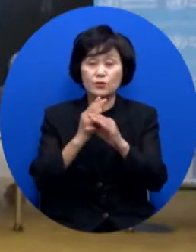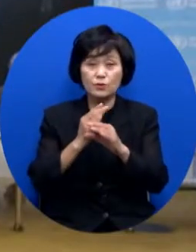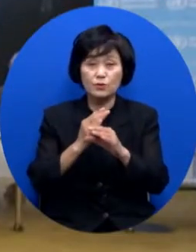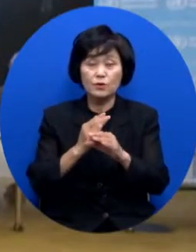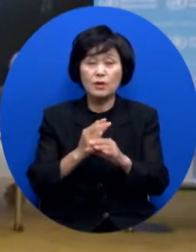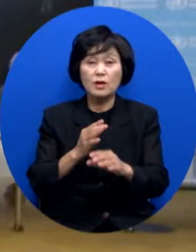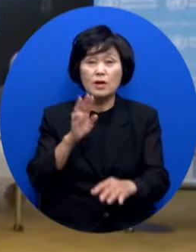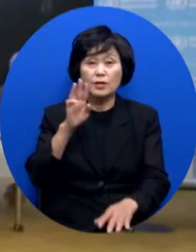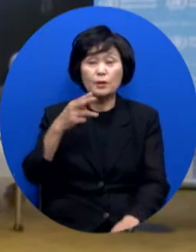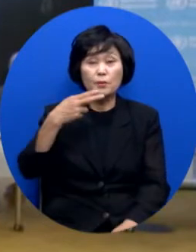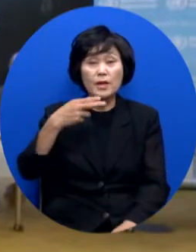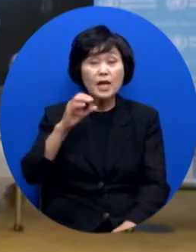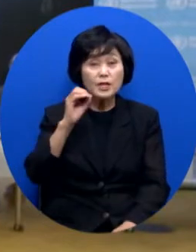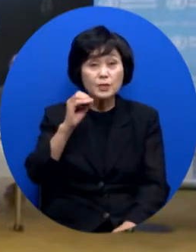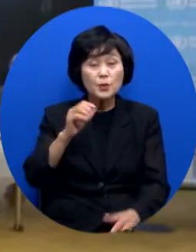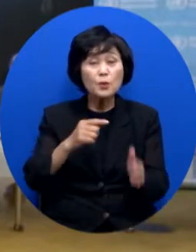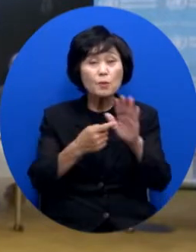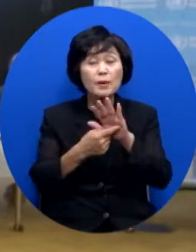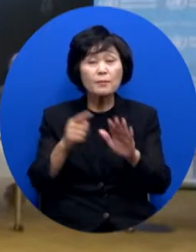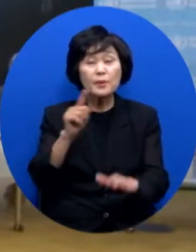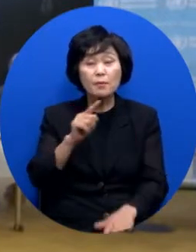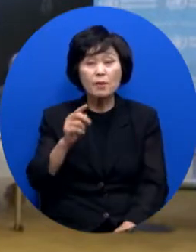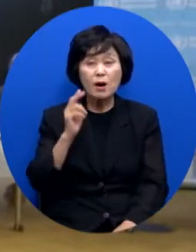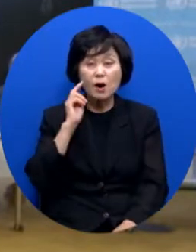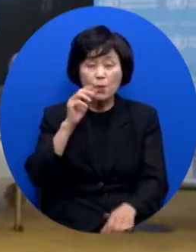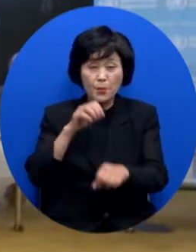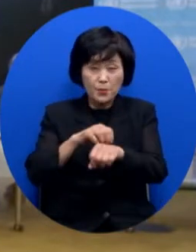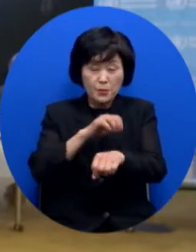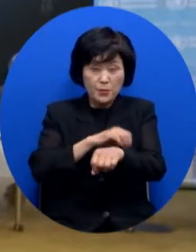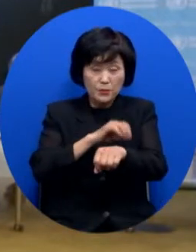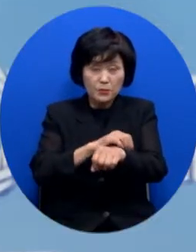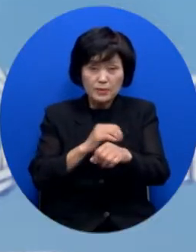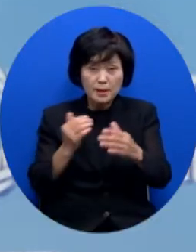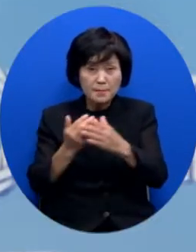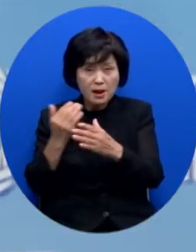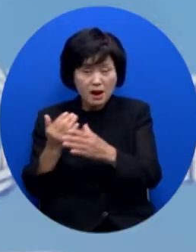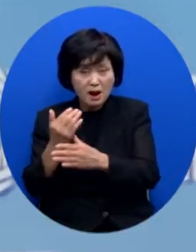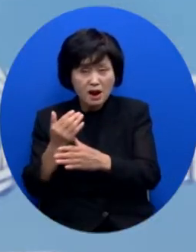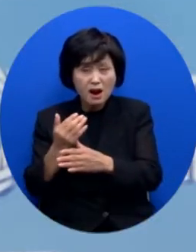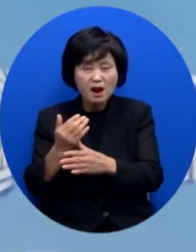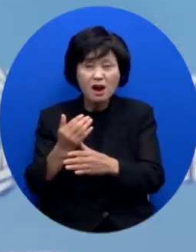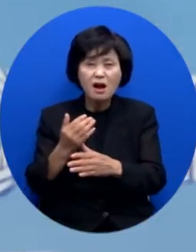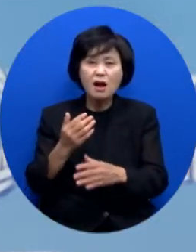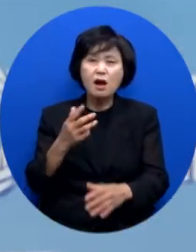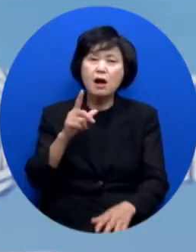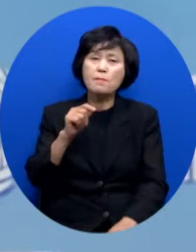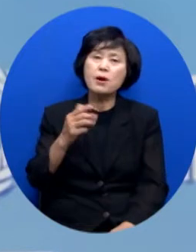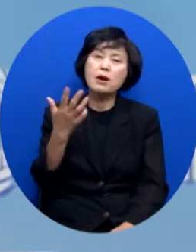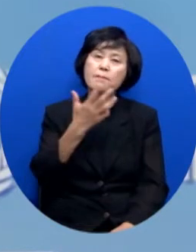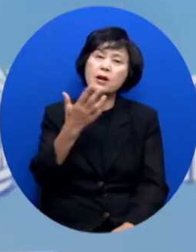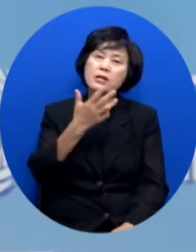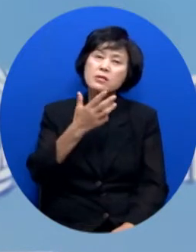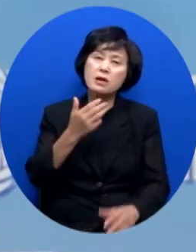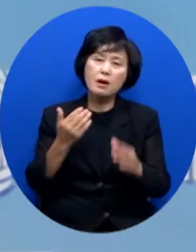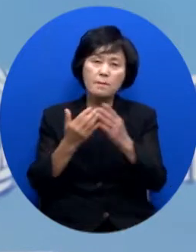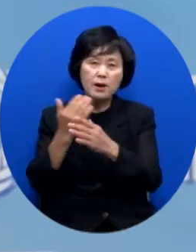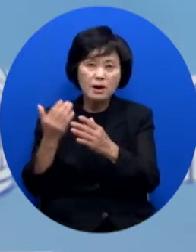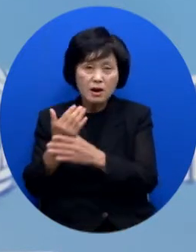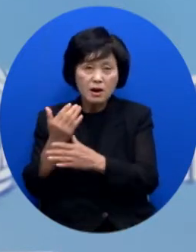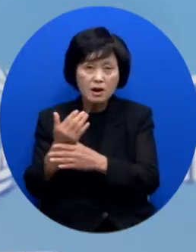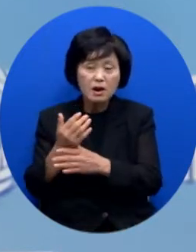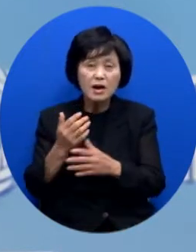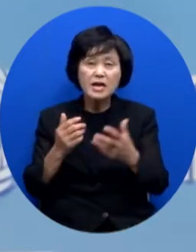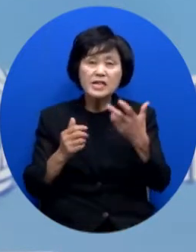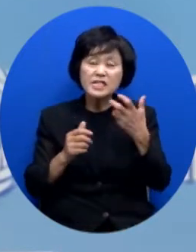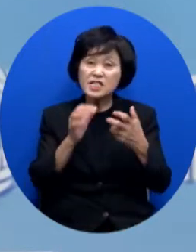세계보건기구 WHO는 원숭이 두창 발병 사례가 78개 나라에서 18,000건을 넘어섰다며 이 가운데